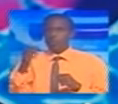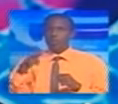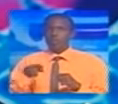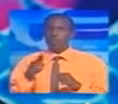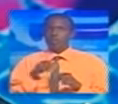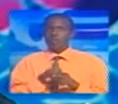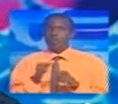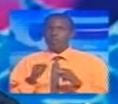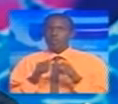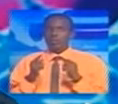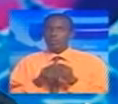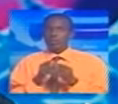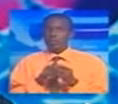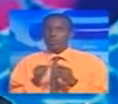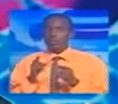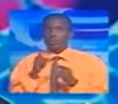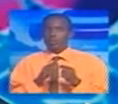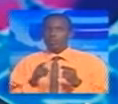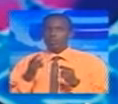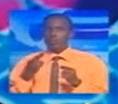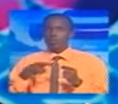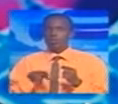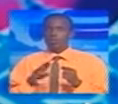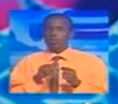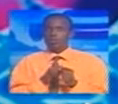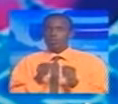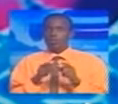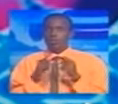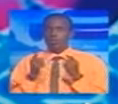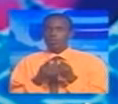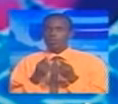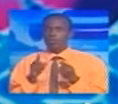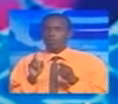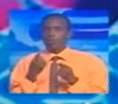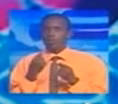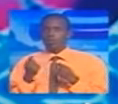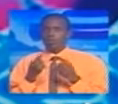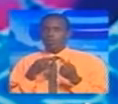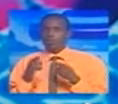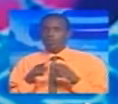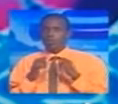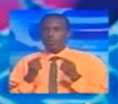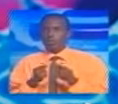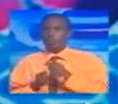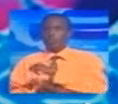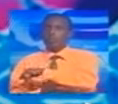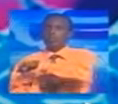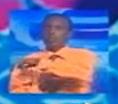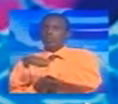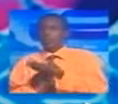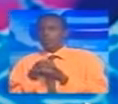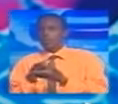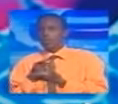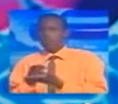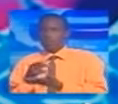Aden, a été désignée comme coordinatrice de premiers secours. Et selon nos premières informations, une aide d'urgence principalement alimentaire a